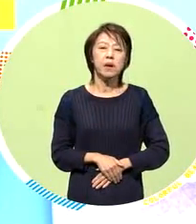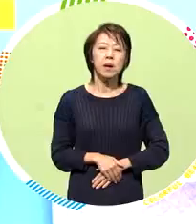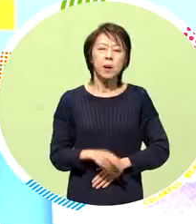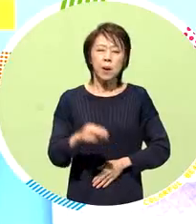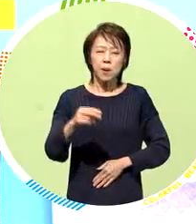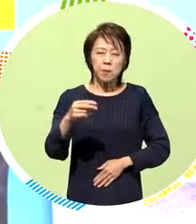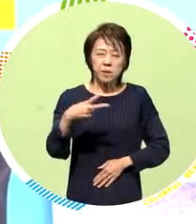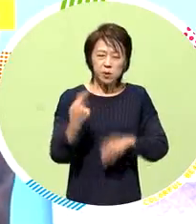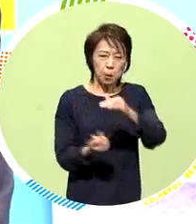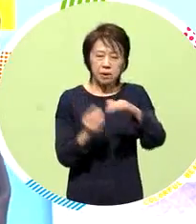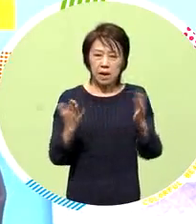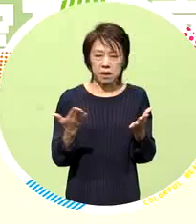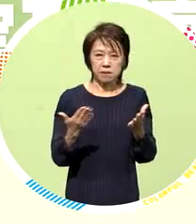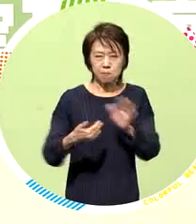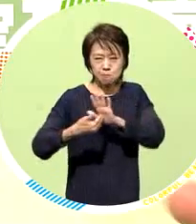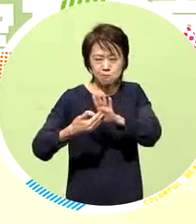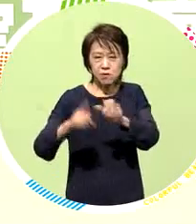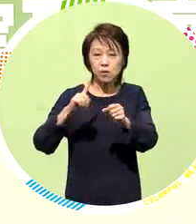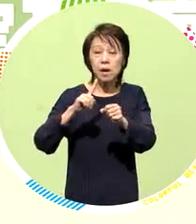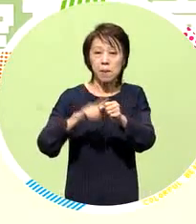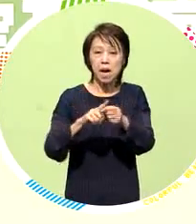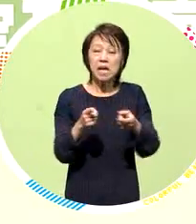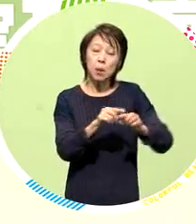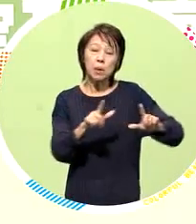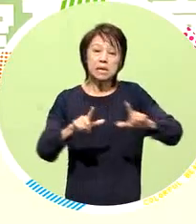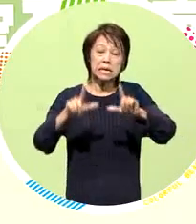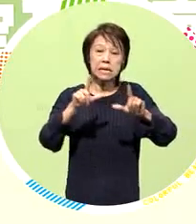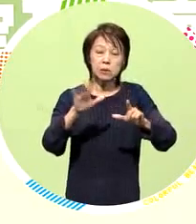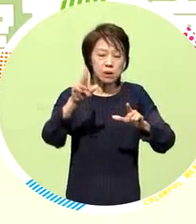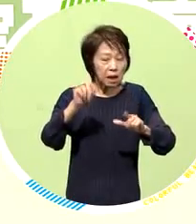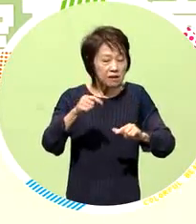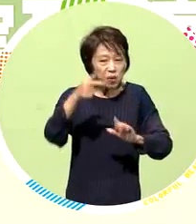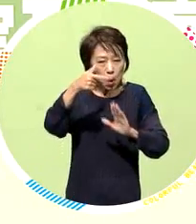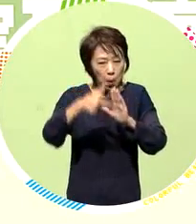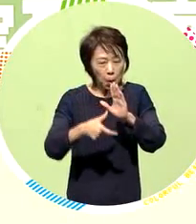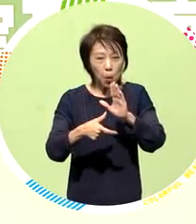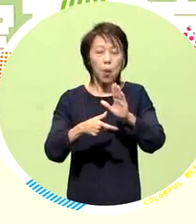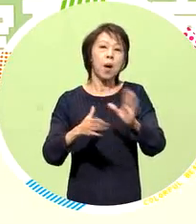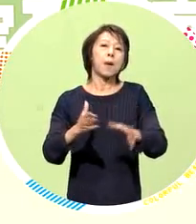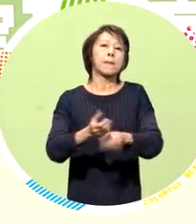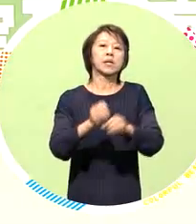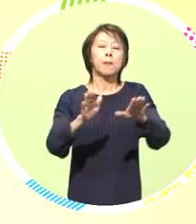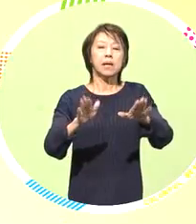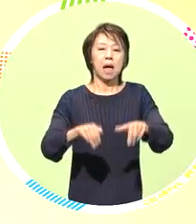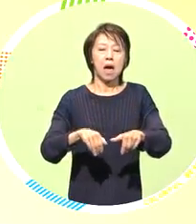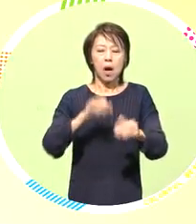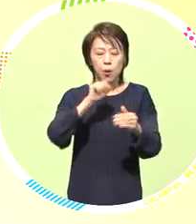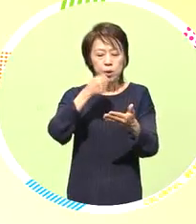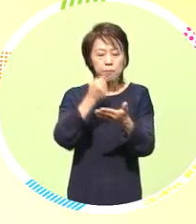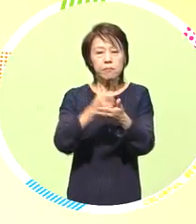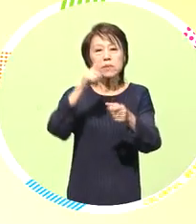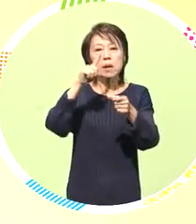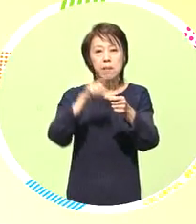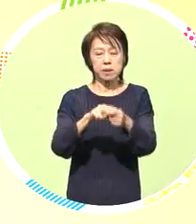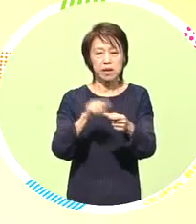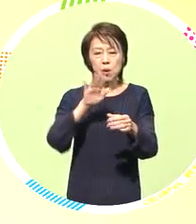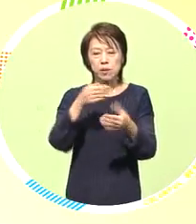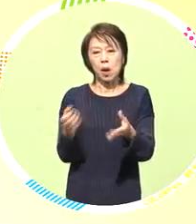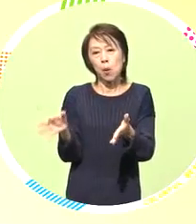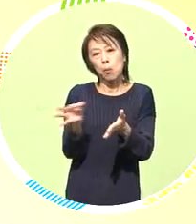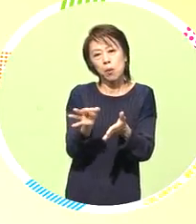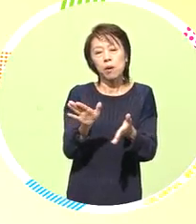もう二度と許しちゃいけないということもに旧車会神奈川県ショートとりまがいましたこれを実現させるために小予算を使ったと言うことなんです